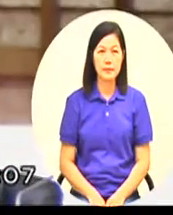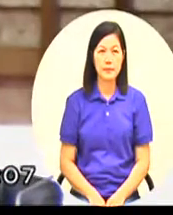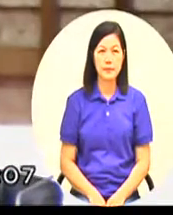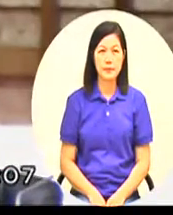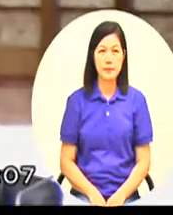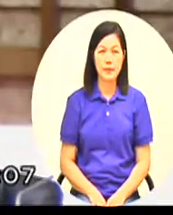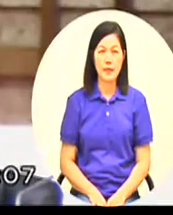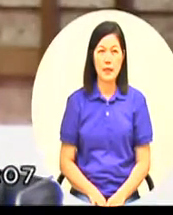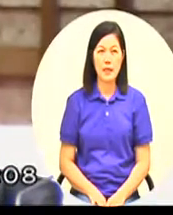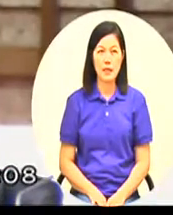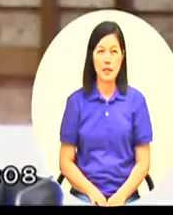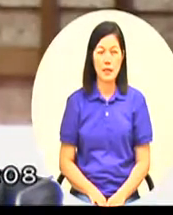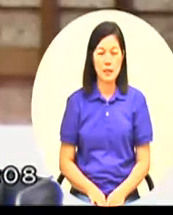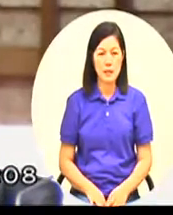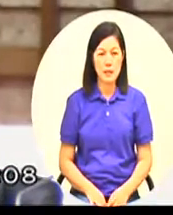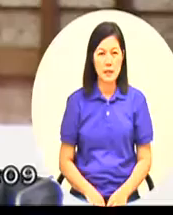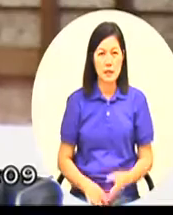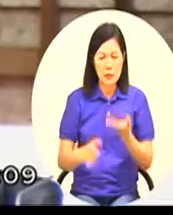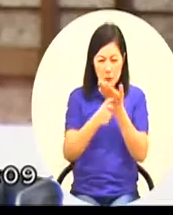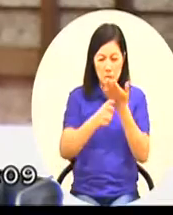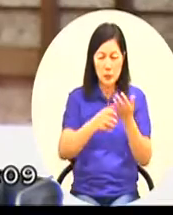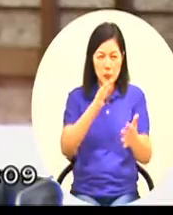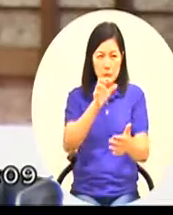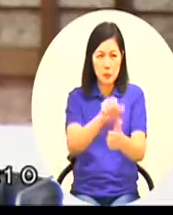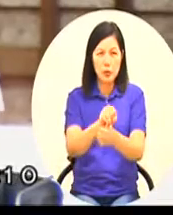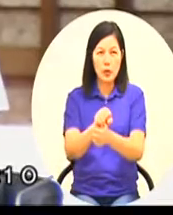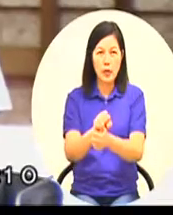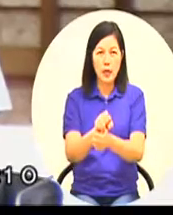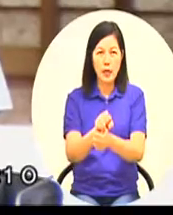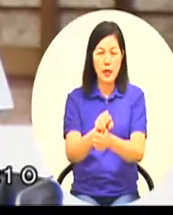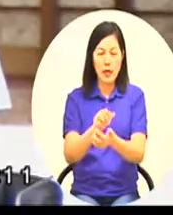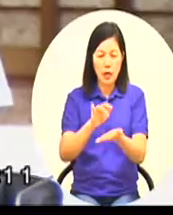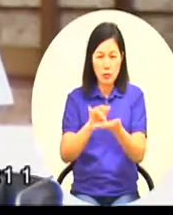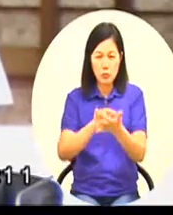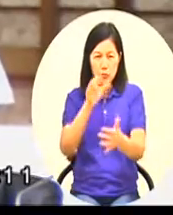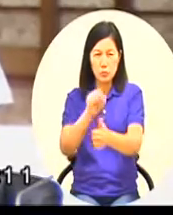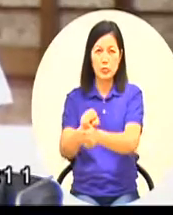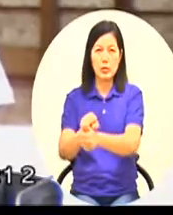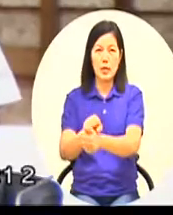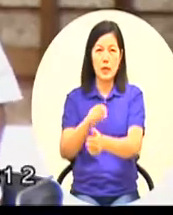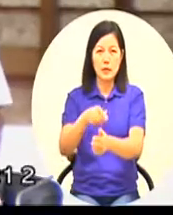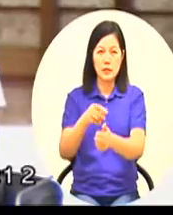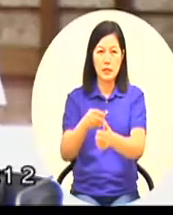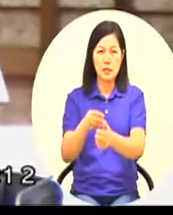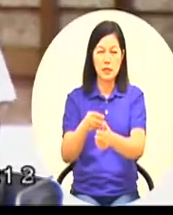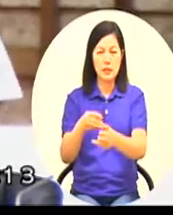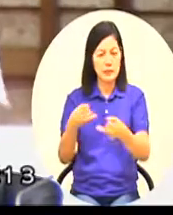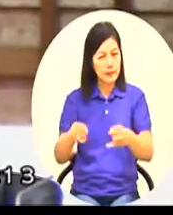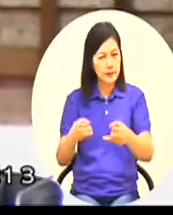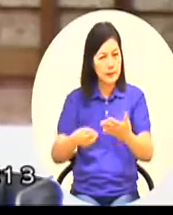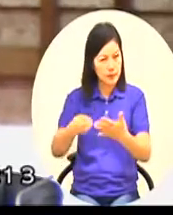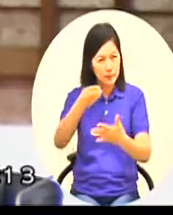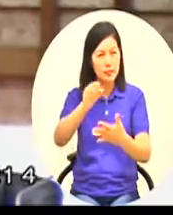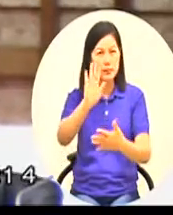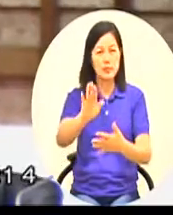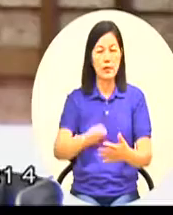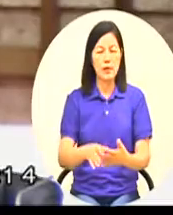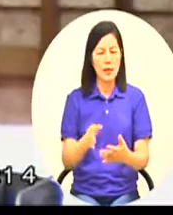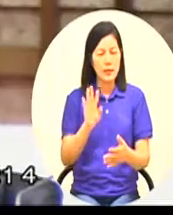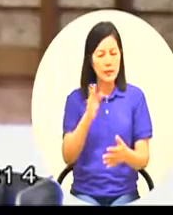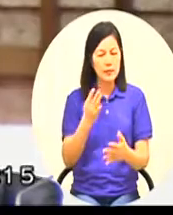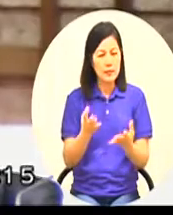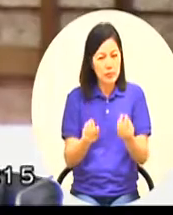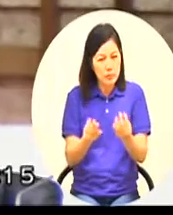缉毒啊，我看这今年度，查缉毒品呢，是有提升的成效，可是这个数据提升